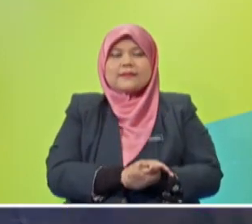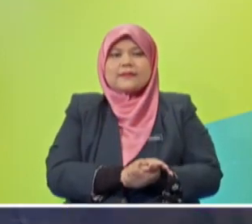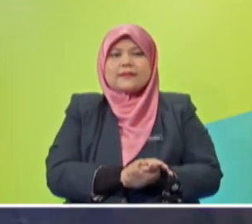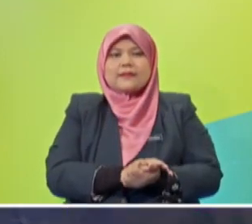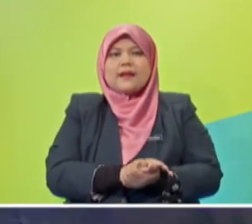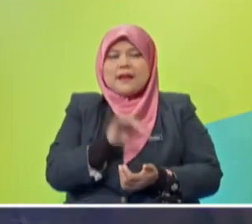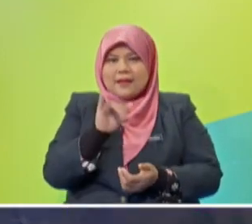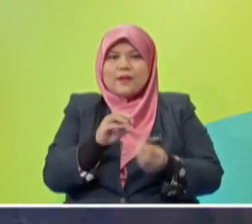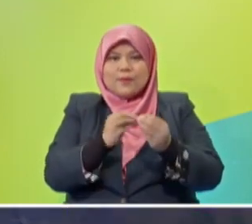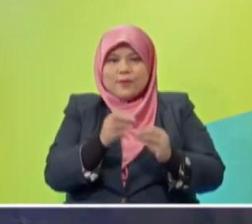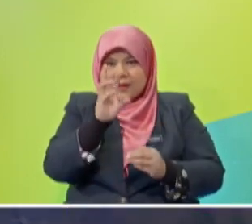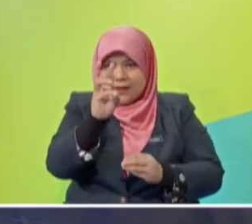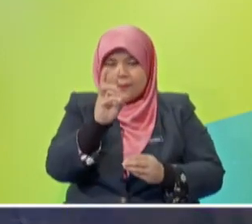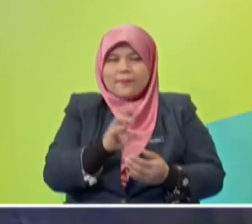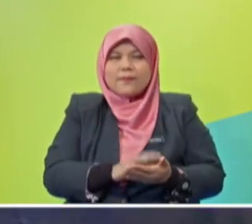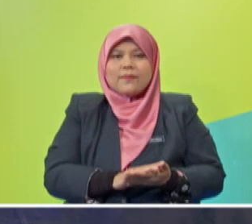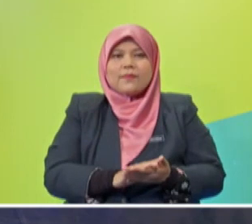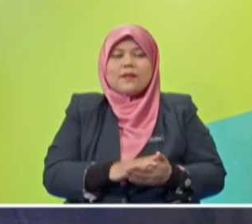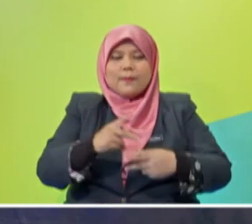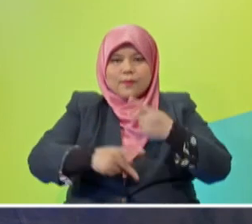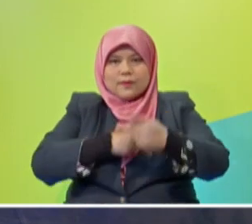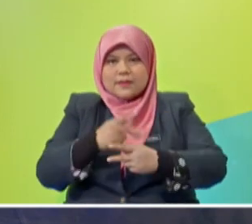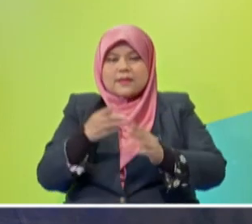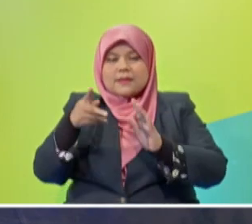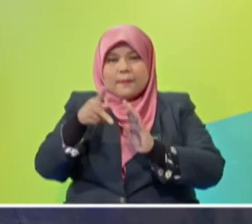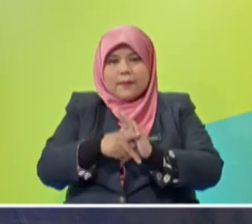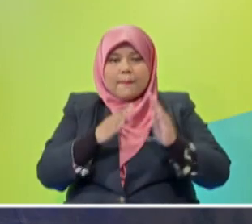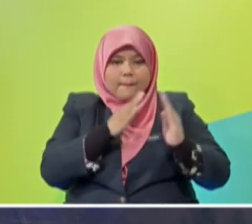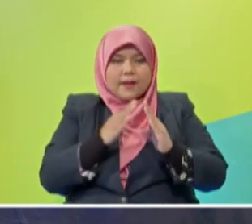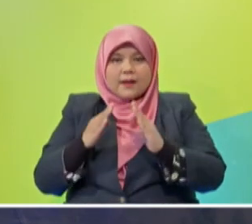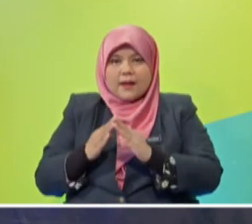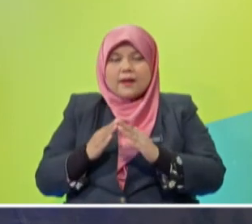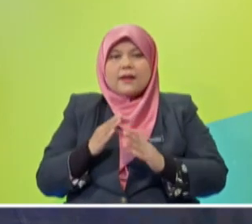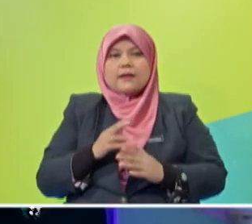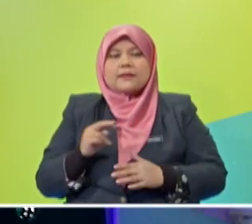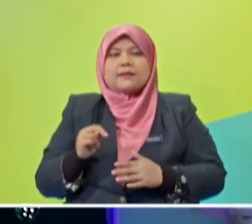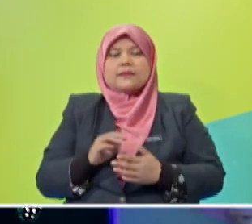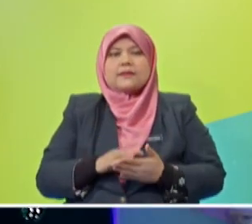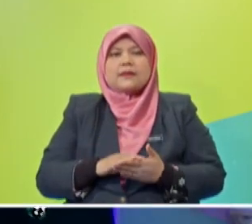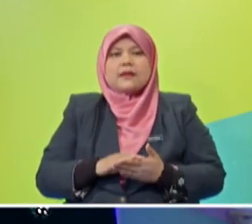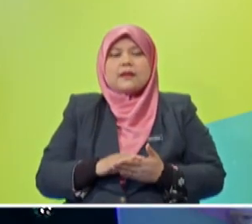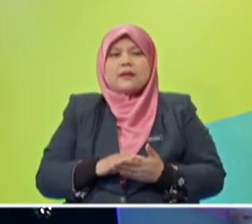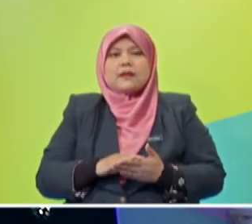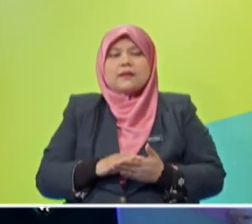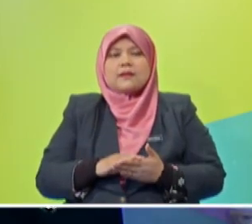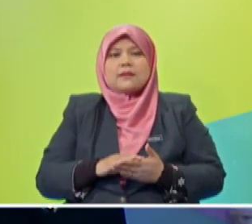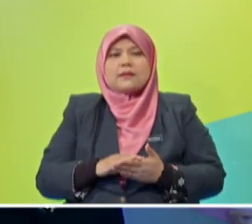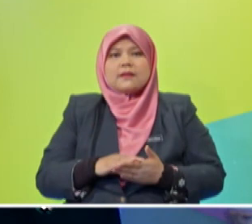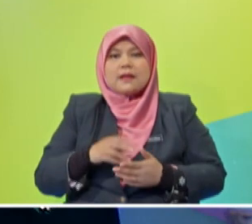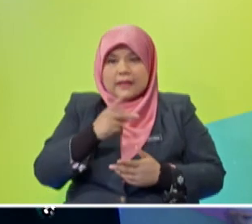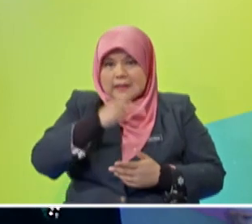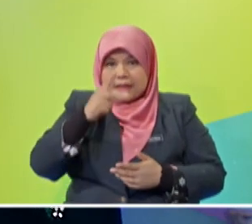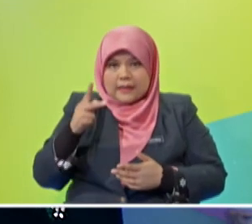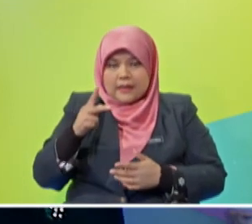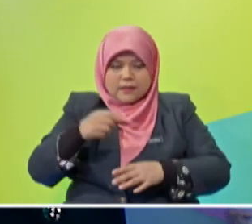ke-6. Ini yang ke-6. Okey, seterusnya adalah proses pembandaran. Okey, kalau sebut pembandaran, macam tadi saya mention, kalau kilang